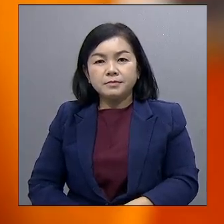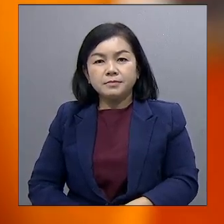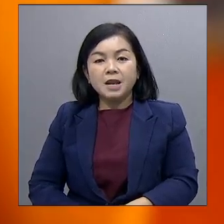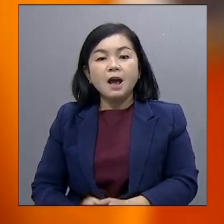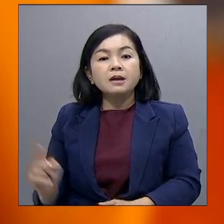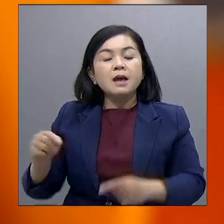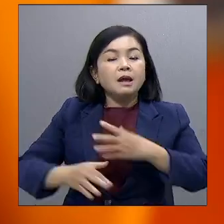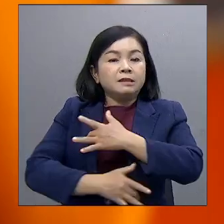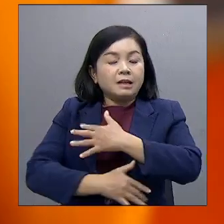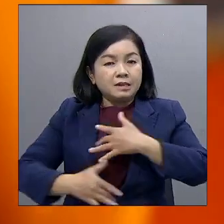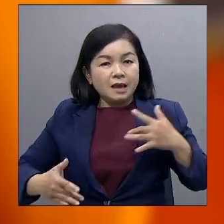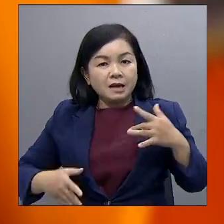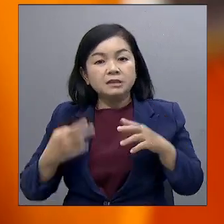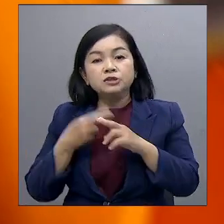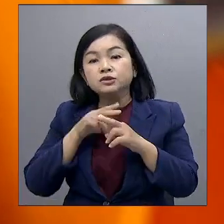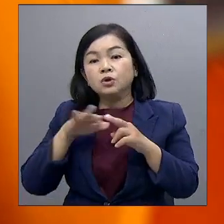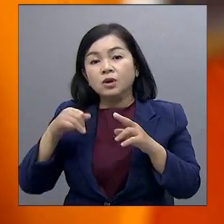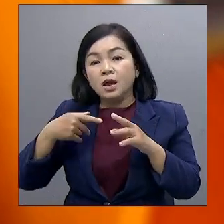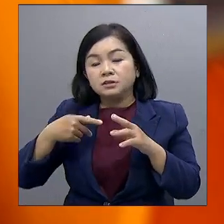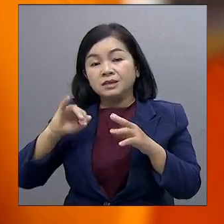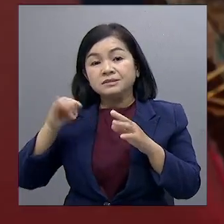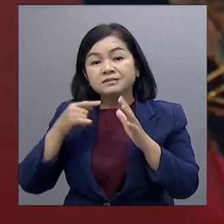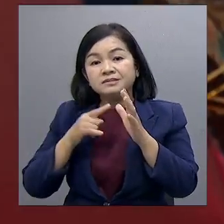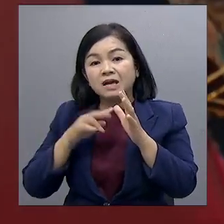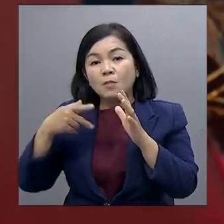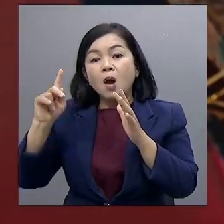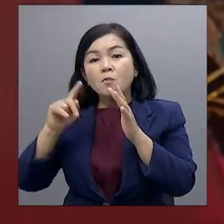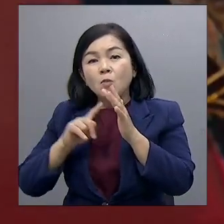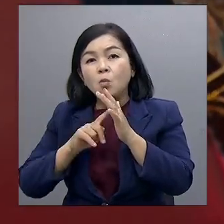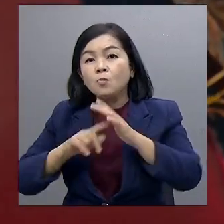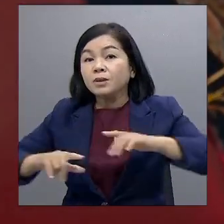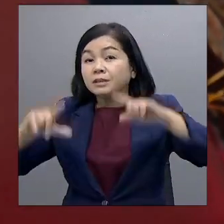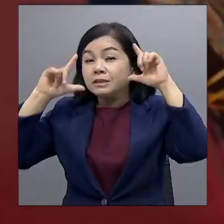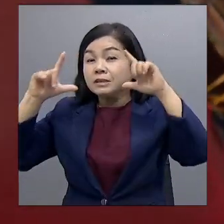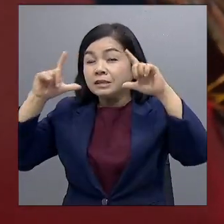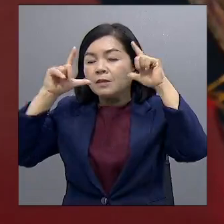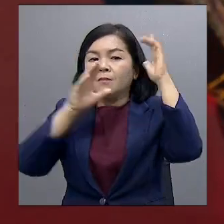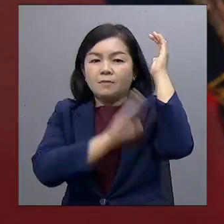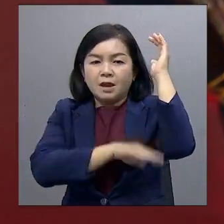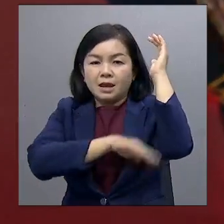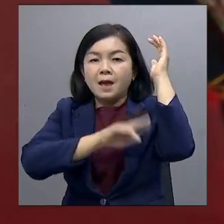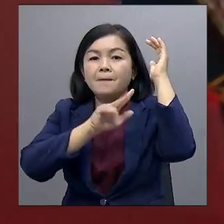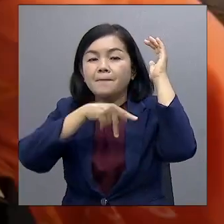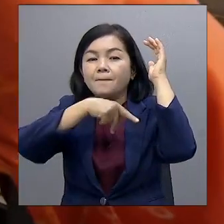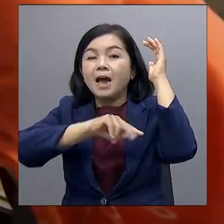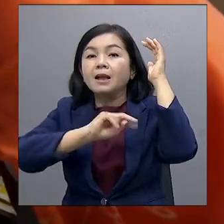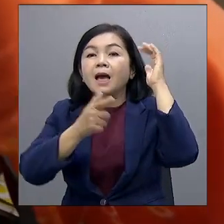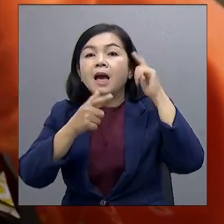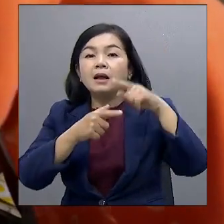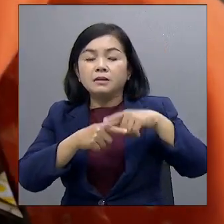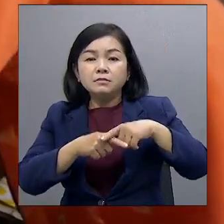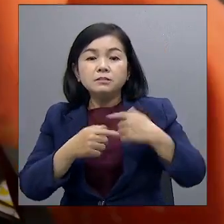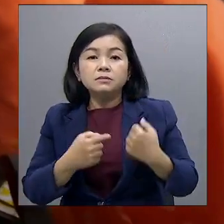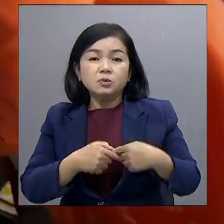ลายผ้าจำปูนพูงามีแนวความคิดจากการนำอัตลักษณ์ที่โดดเด่นของจังหวัดพังงามาเป็นแรงบันดาลใจในการสร้าง